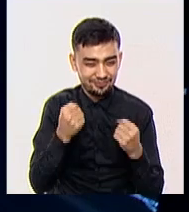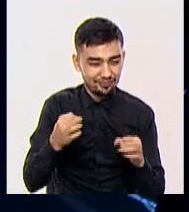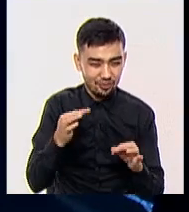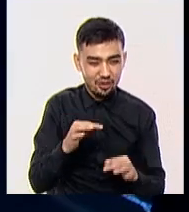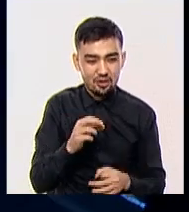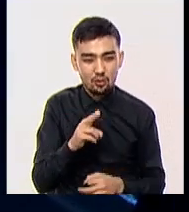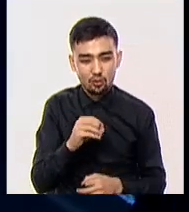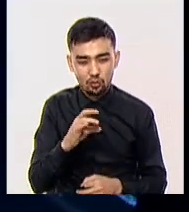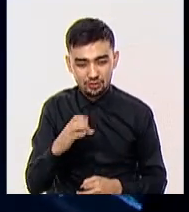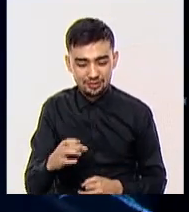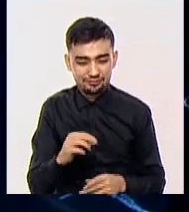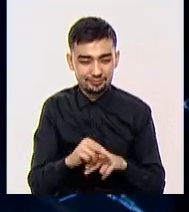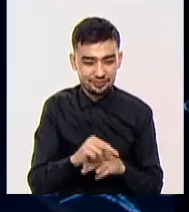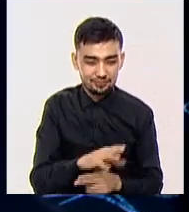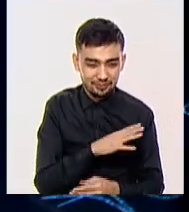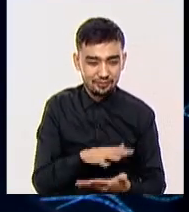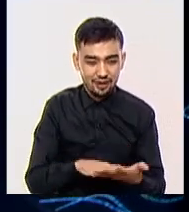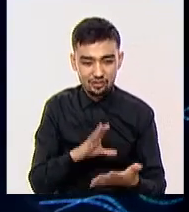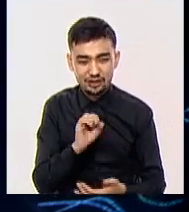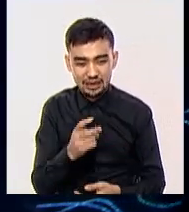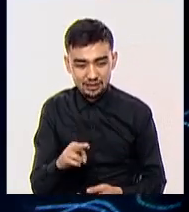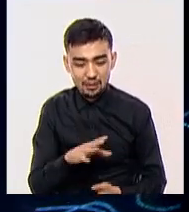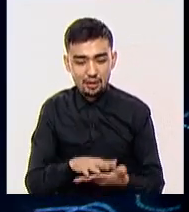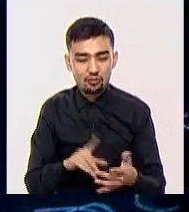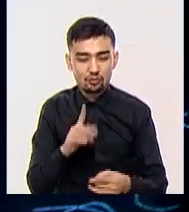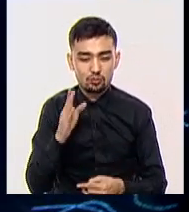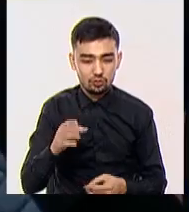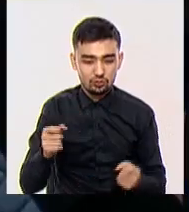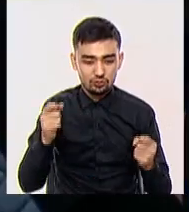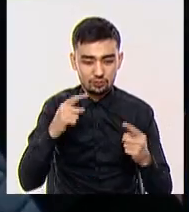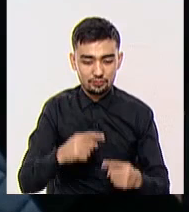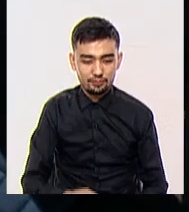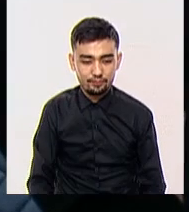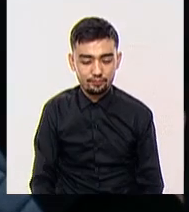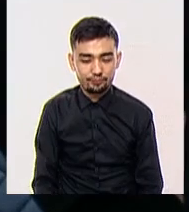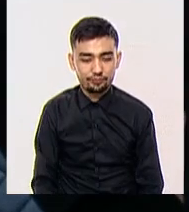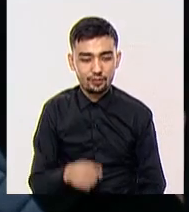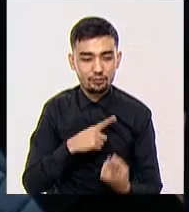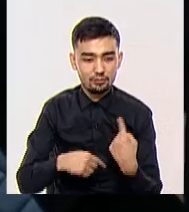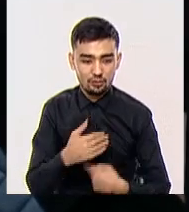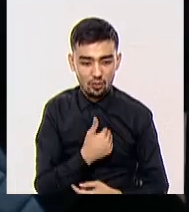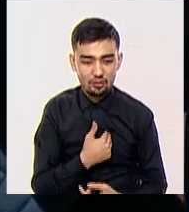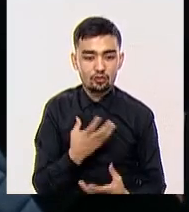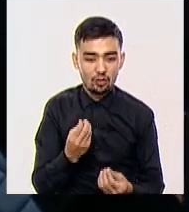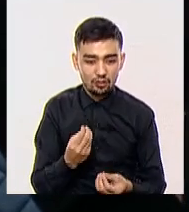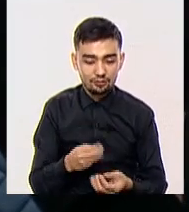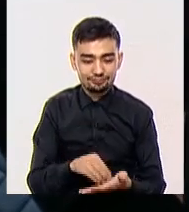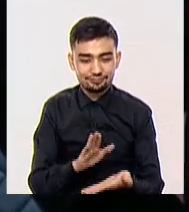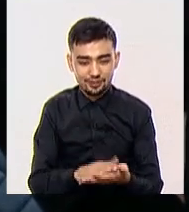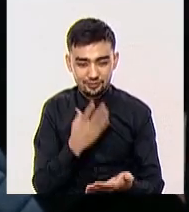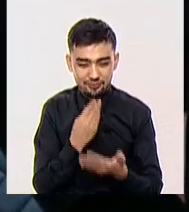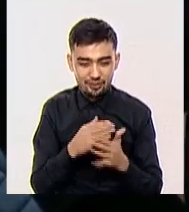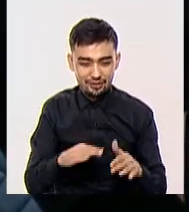секции кружков что же будет дальше узнавала Джамал Габдуллина Мы хотели бы ещё записаться на